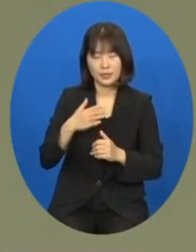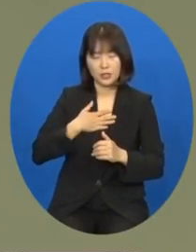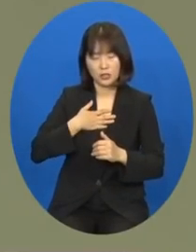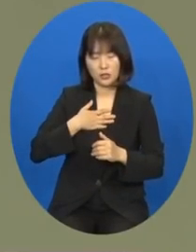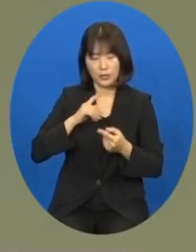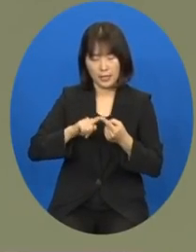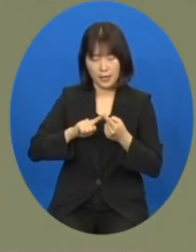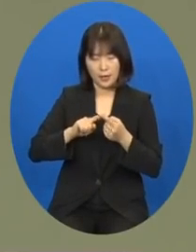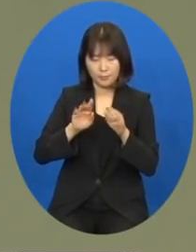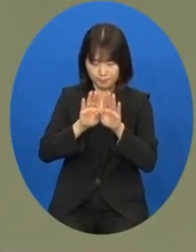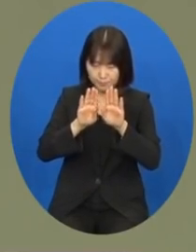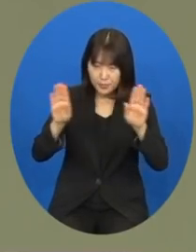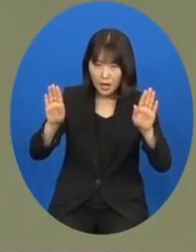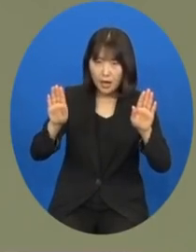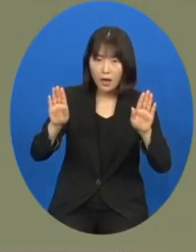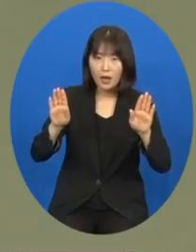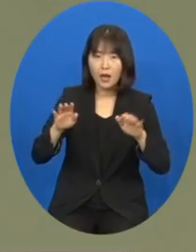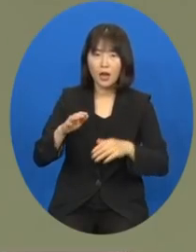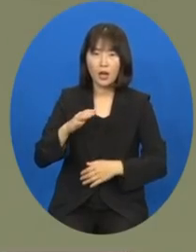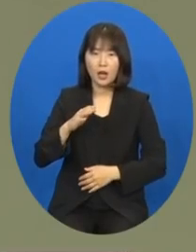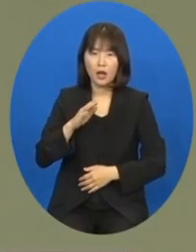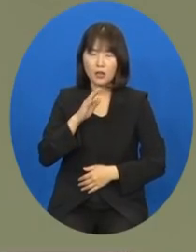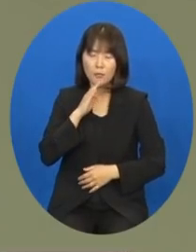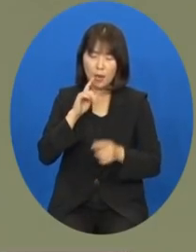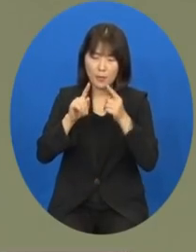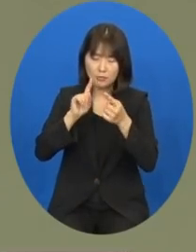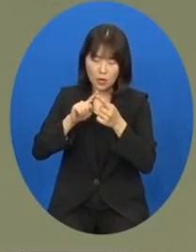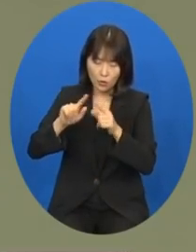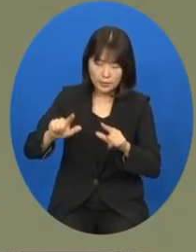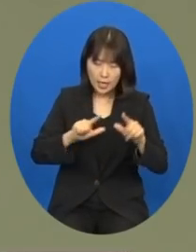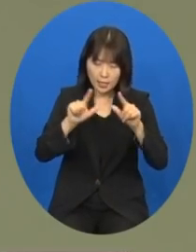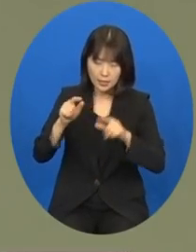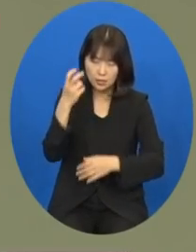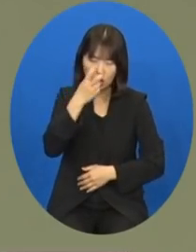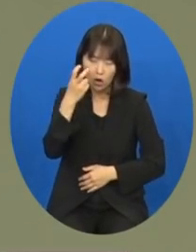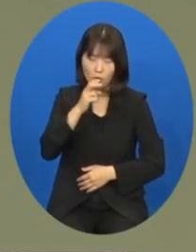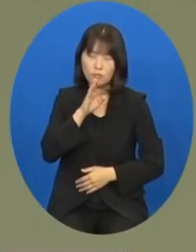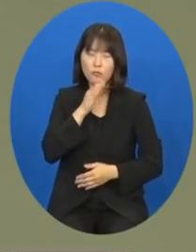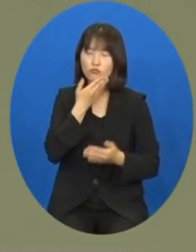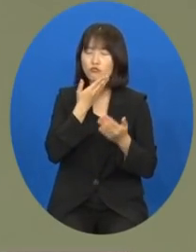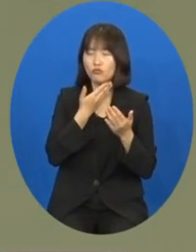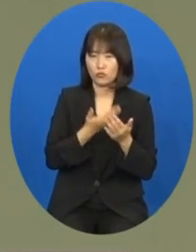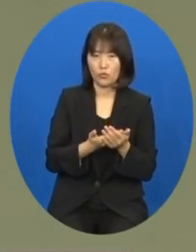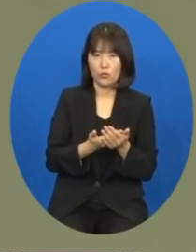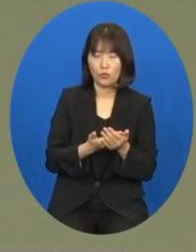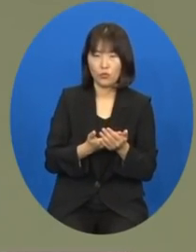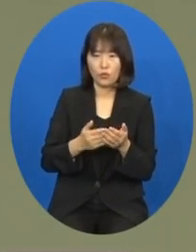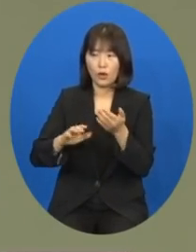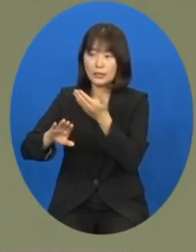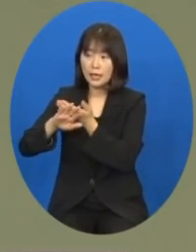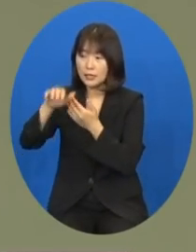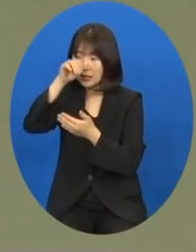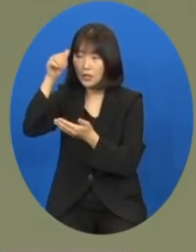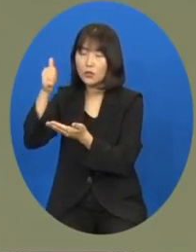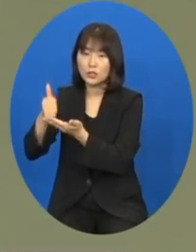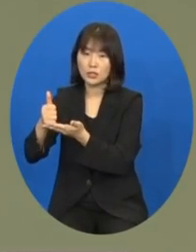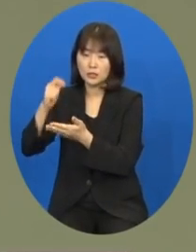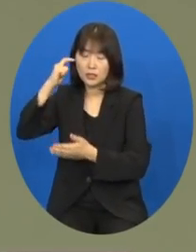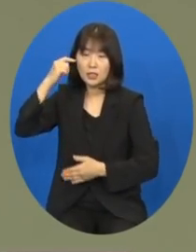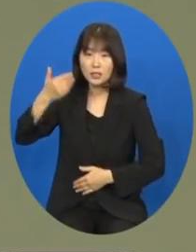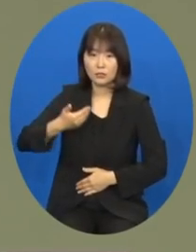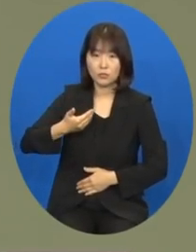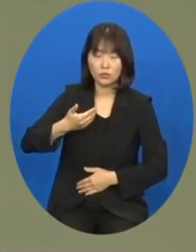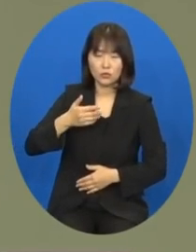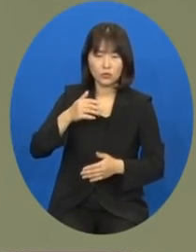정말 그렇게 살아가는 제 점거하는 것이 너무나 중요하다는 것이죠 다른 어떤 종로 니면 이런 질문을 하셨습니다 목사님의